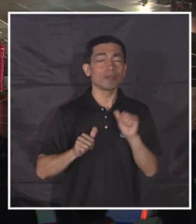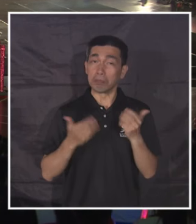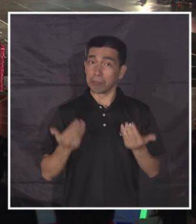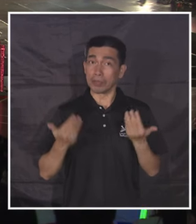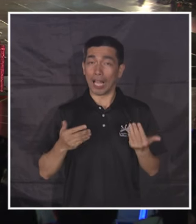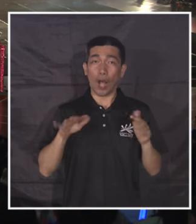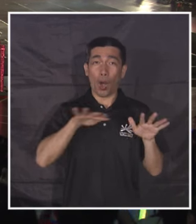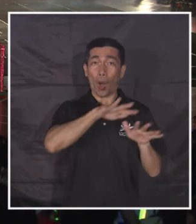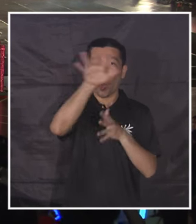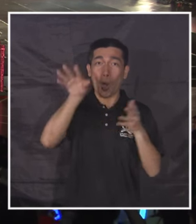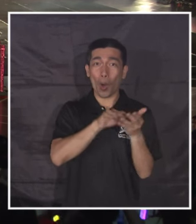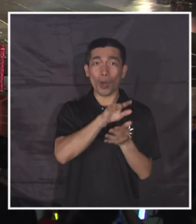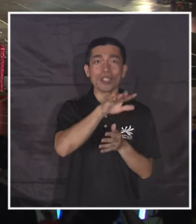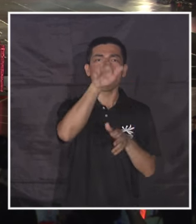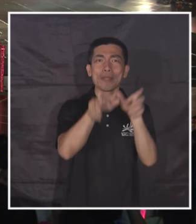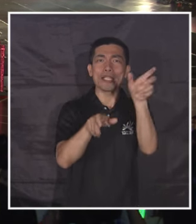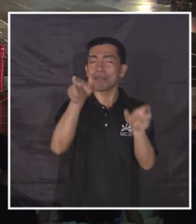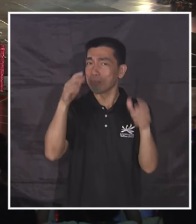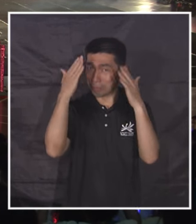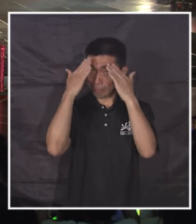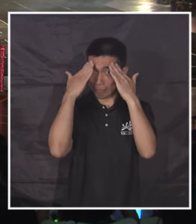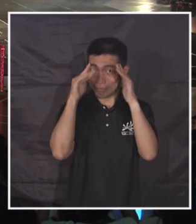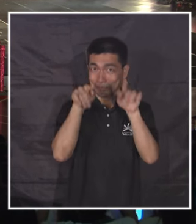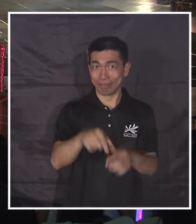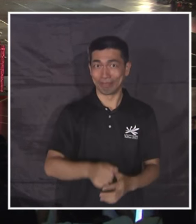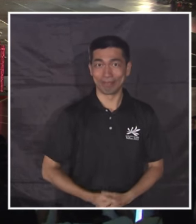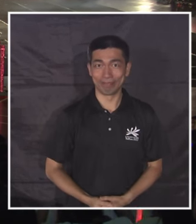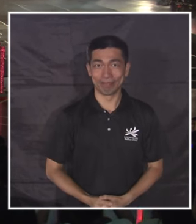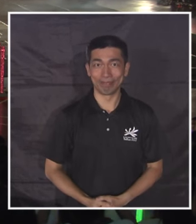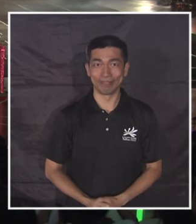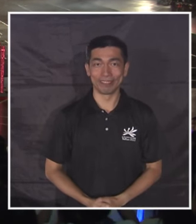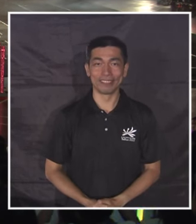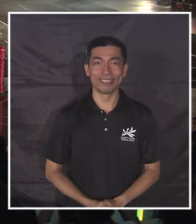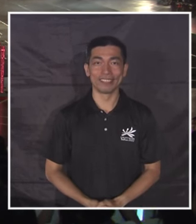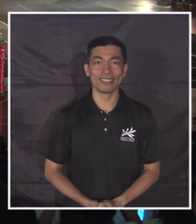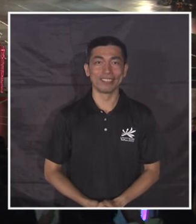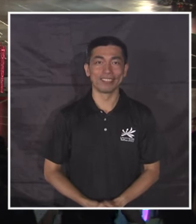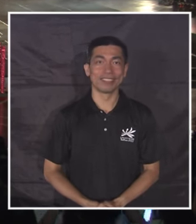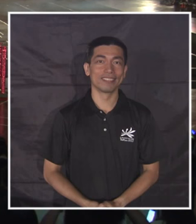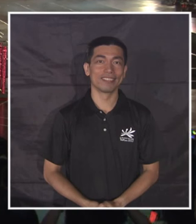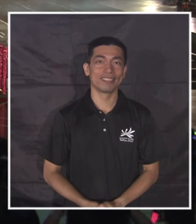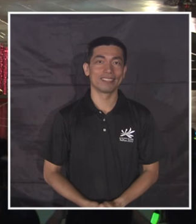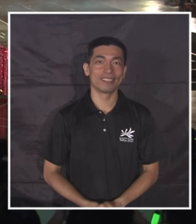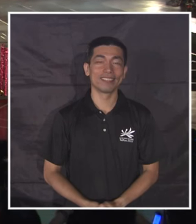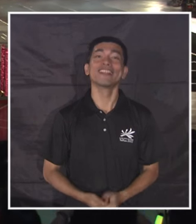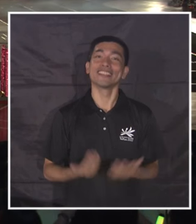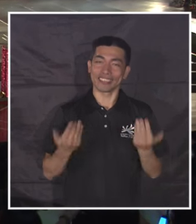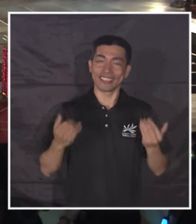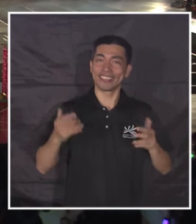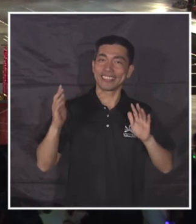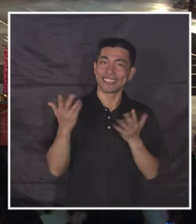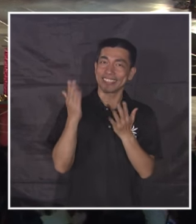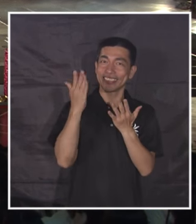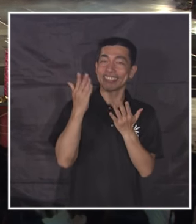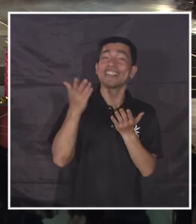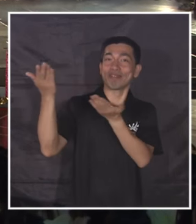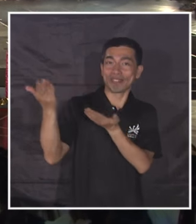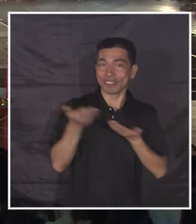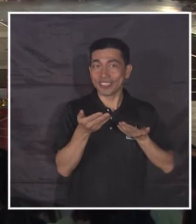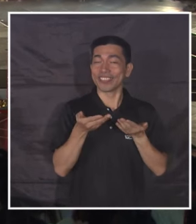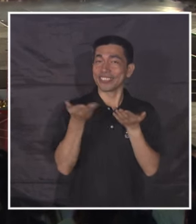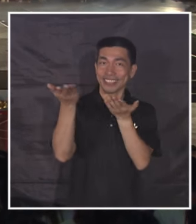的全新形态电幻雷射秀表演哦！掌声来欢迎秀卡